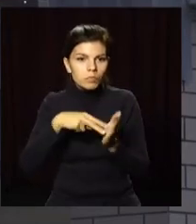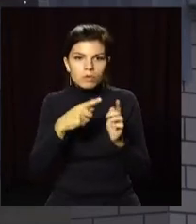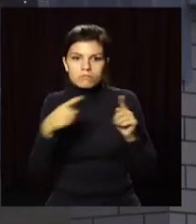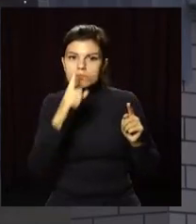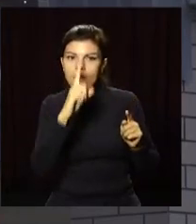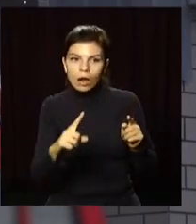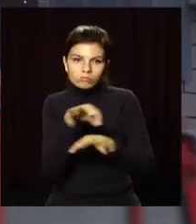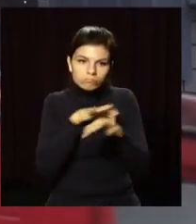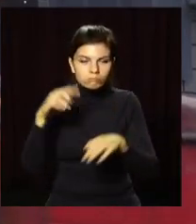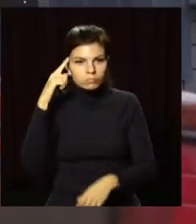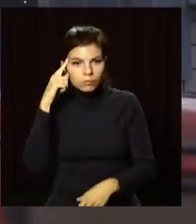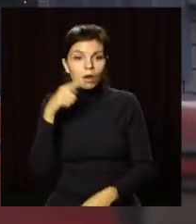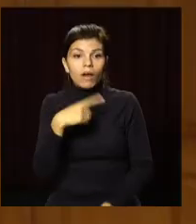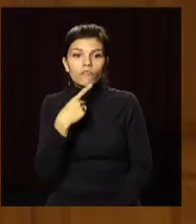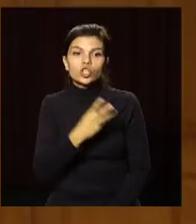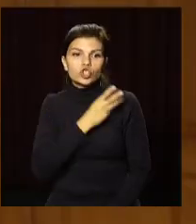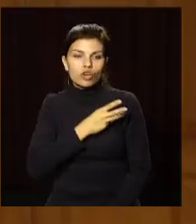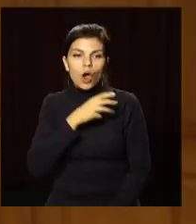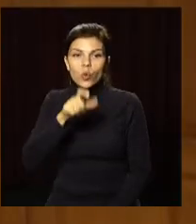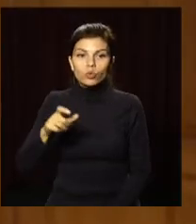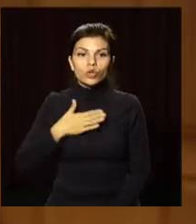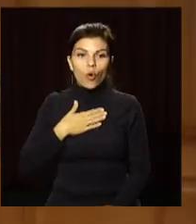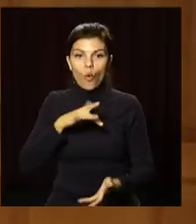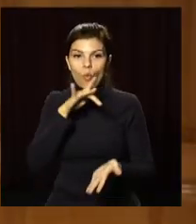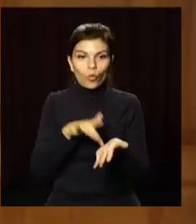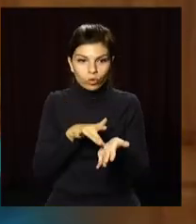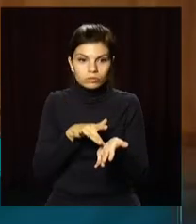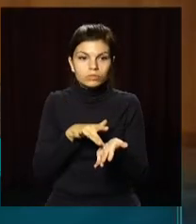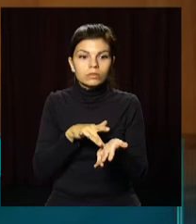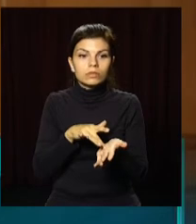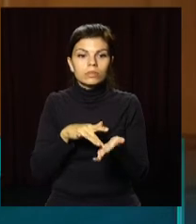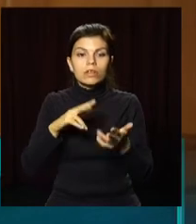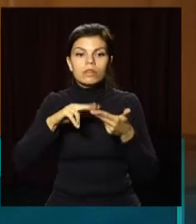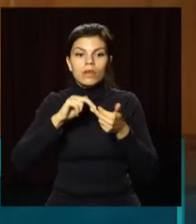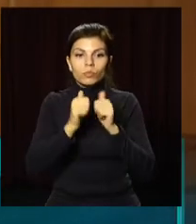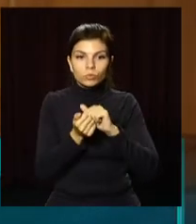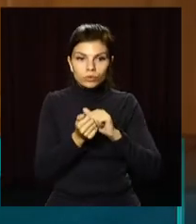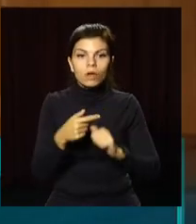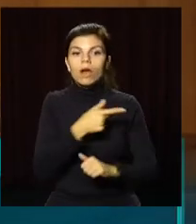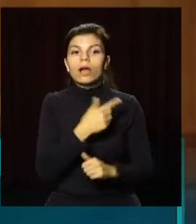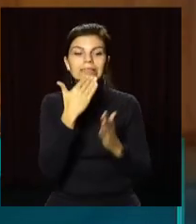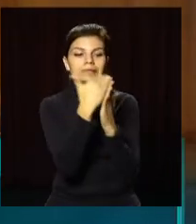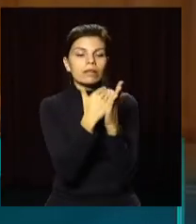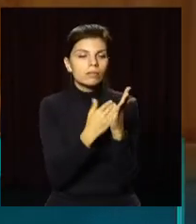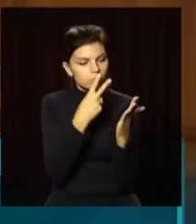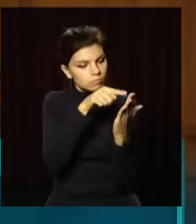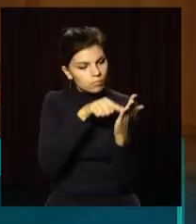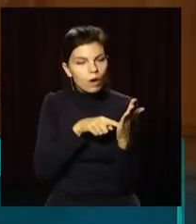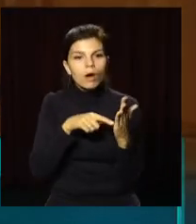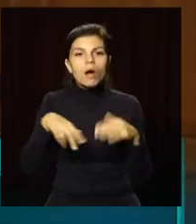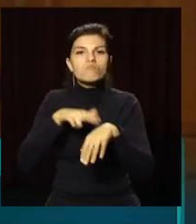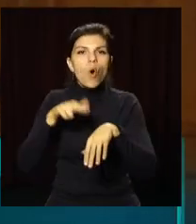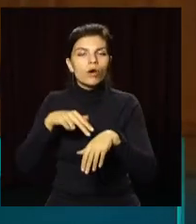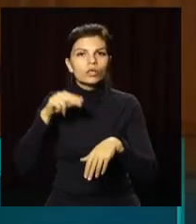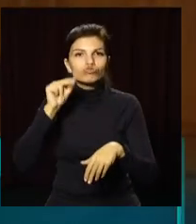понад місяць. Ісходя із пожеланий наших жителів міста, ісходя із статистики, яку предоставляють там органи